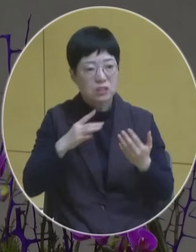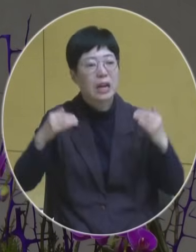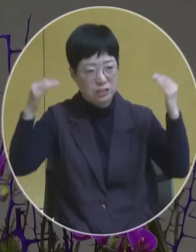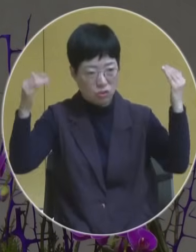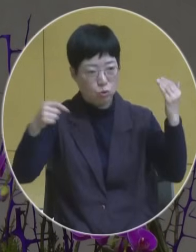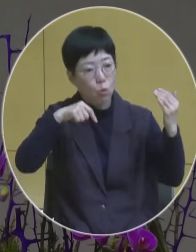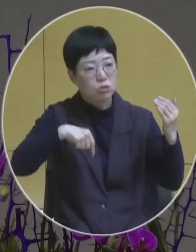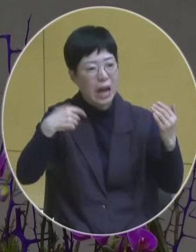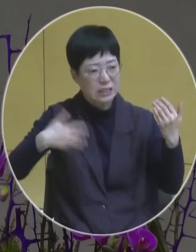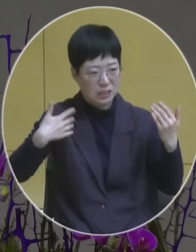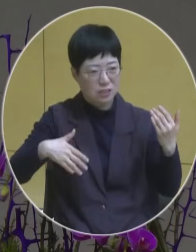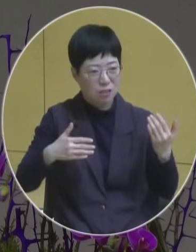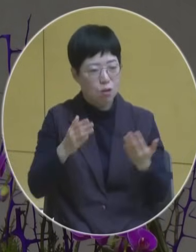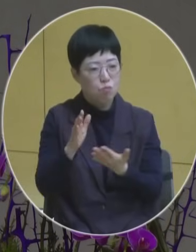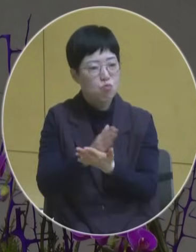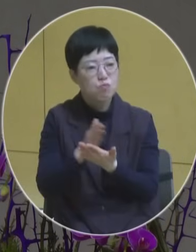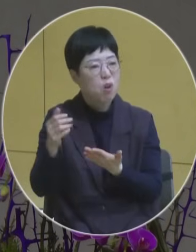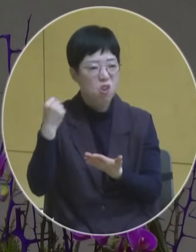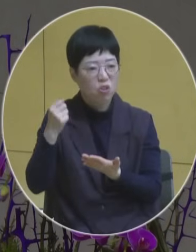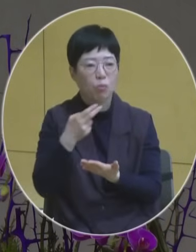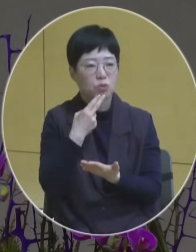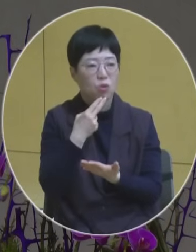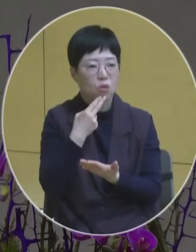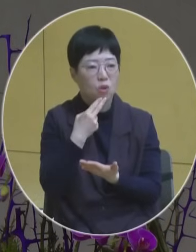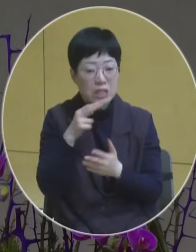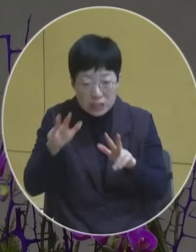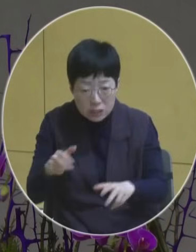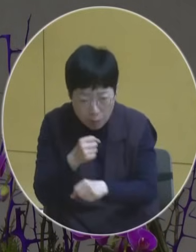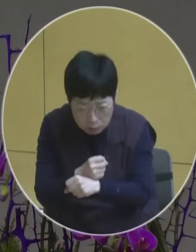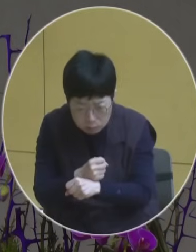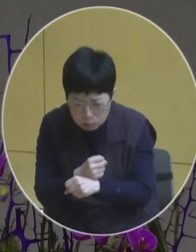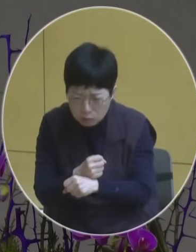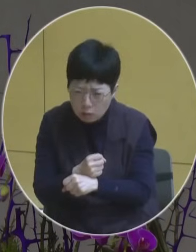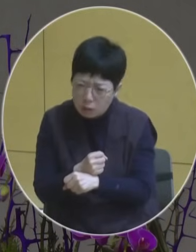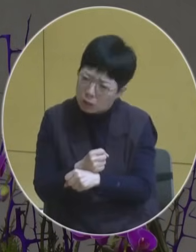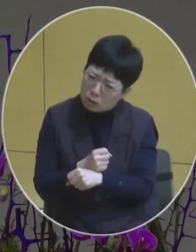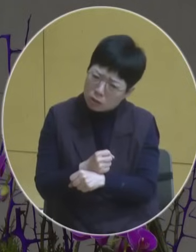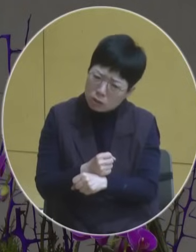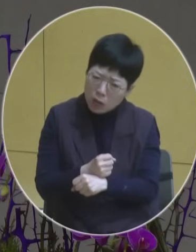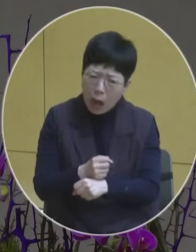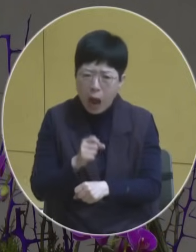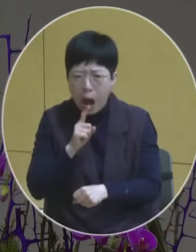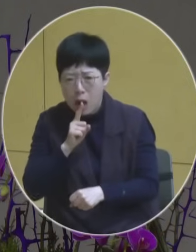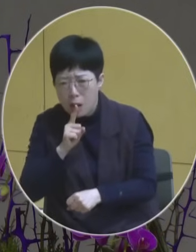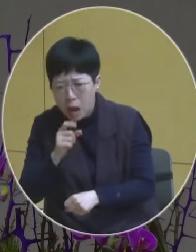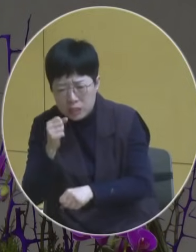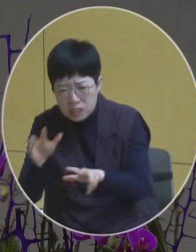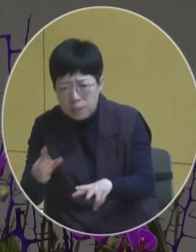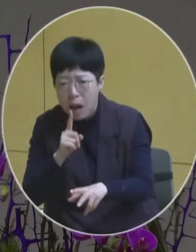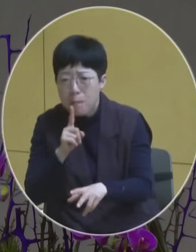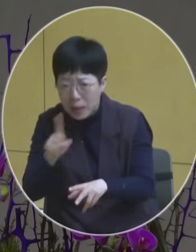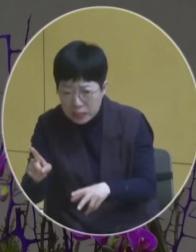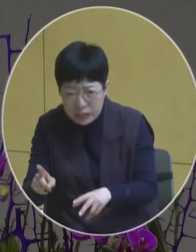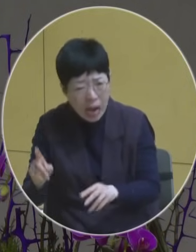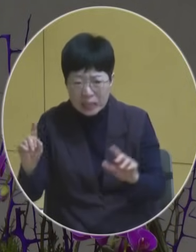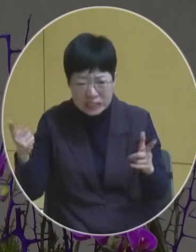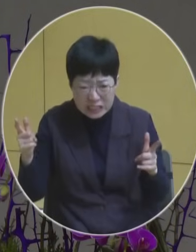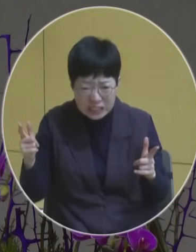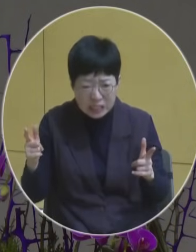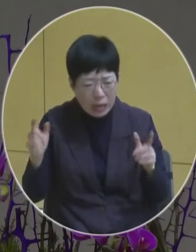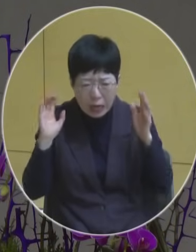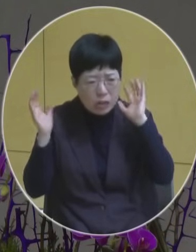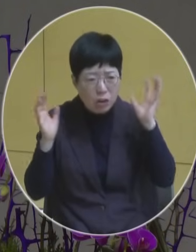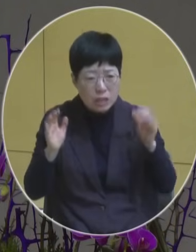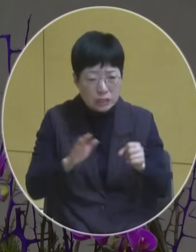못한 사람의 특징은 분별력이 없어요. 지금 해야 될 말인지 해야 될 말인지 안 할 말인지 분별을 못해요.